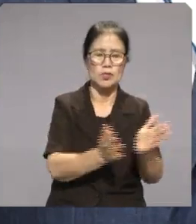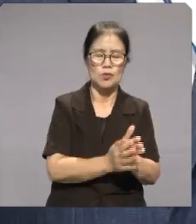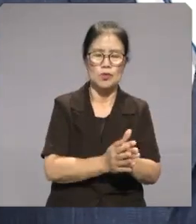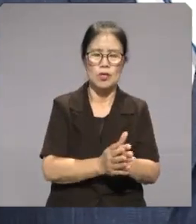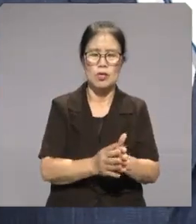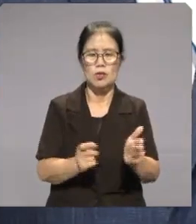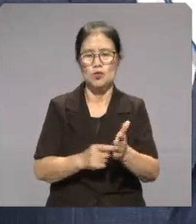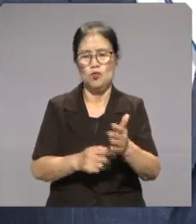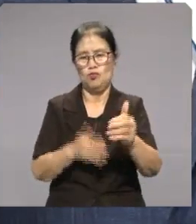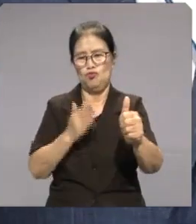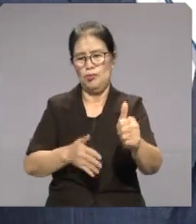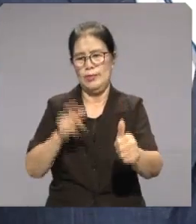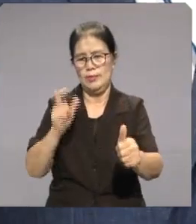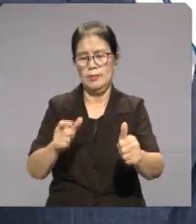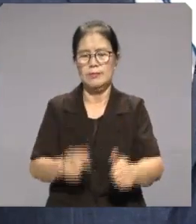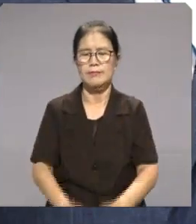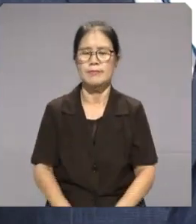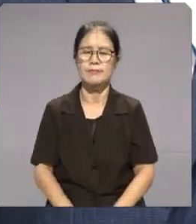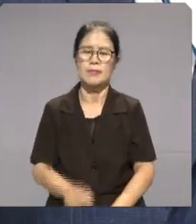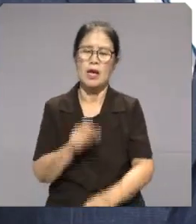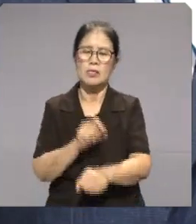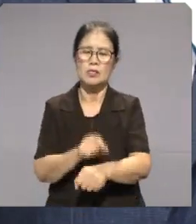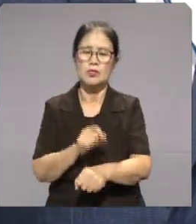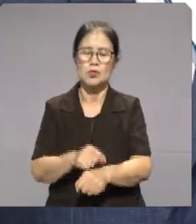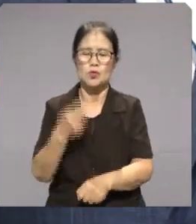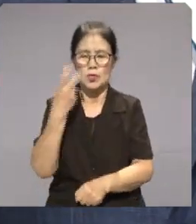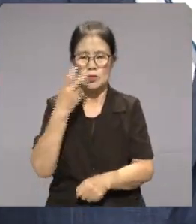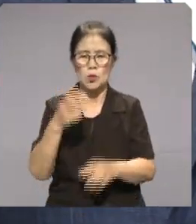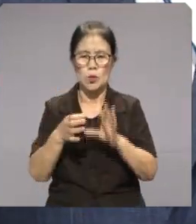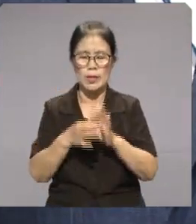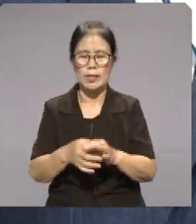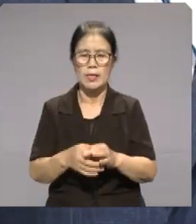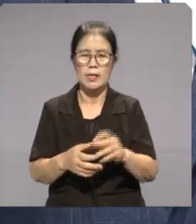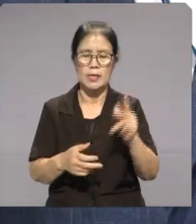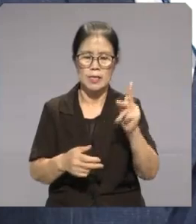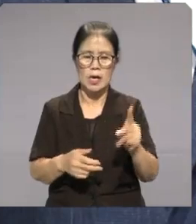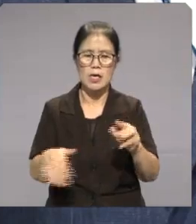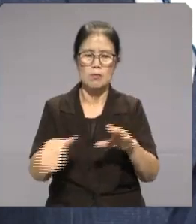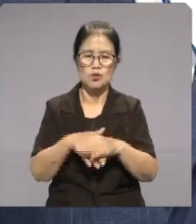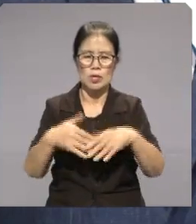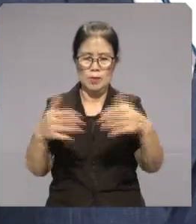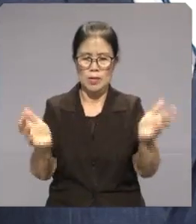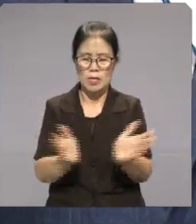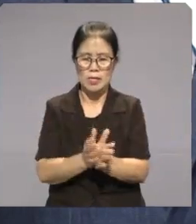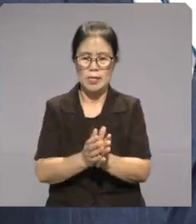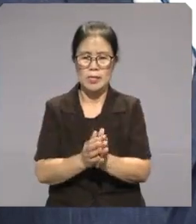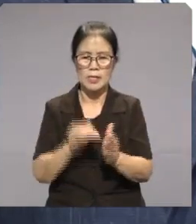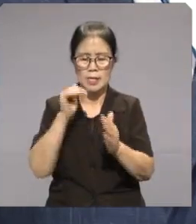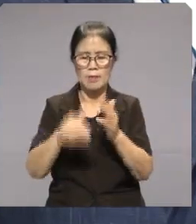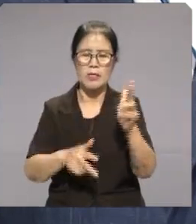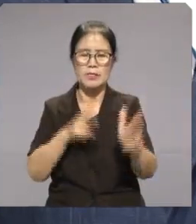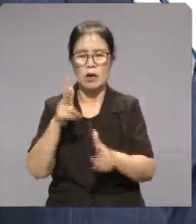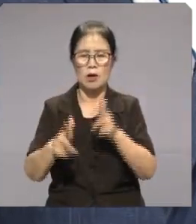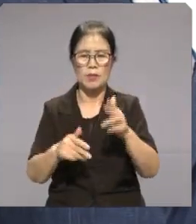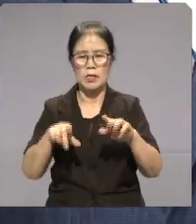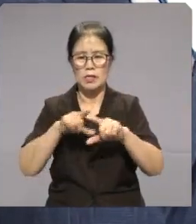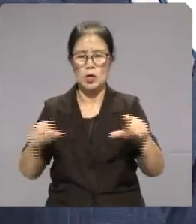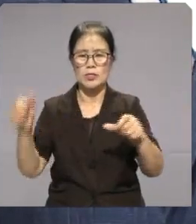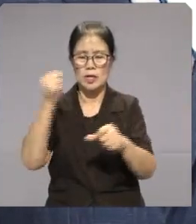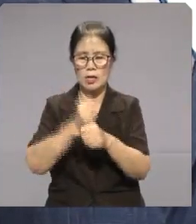강히 촉구합니다 행정 사무조사를 통해 컬처밸리 복합개발 사업의